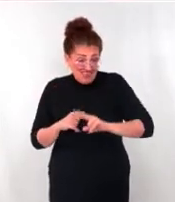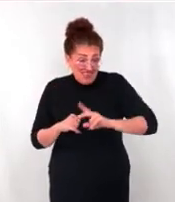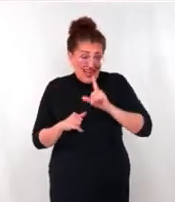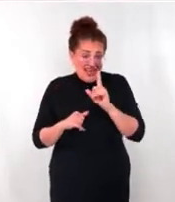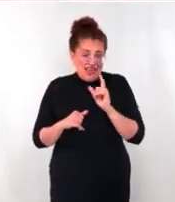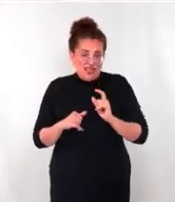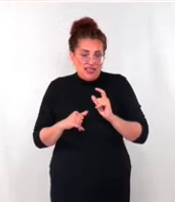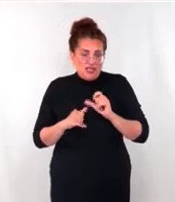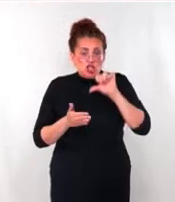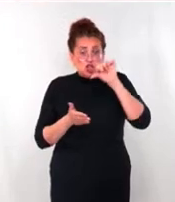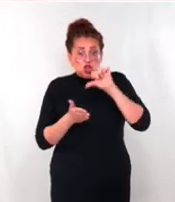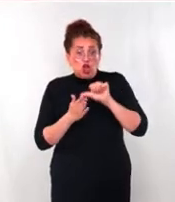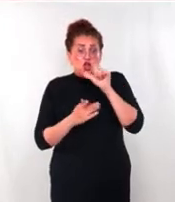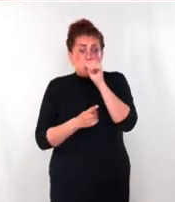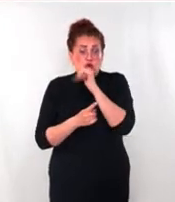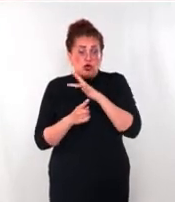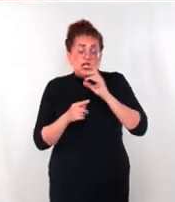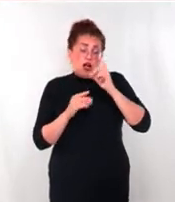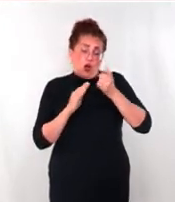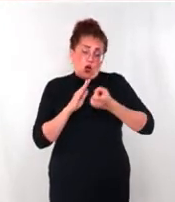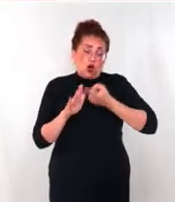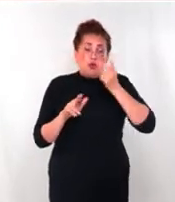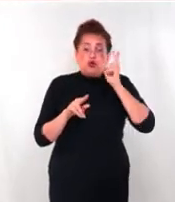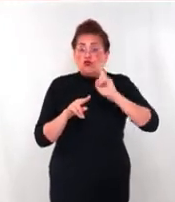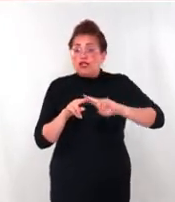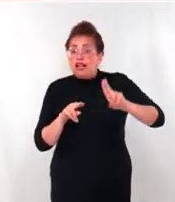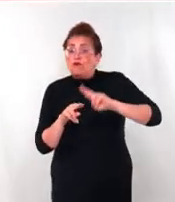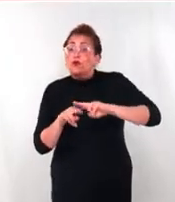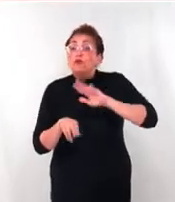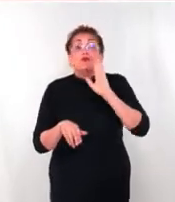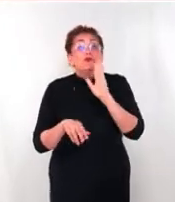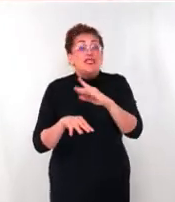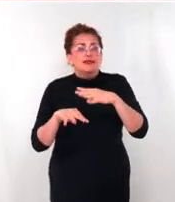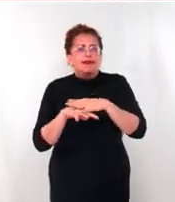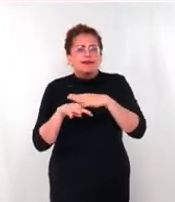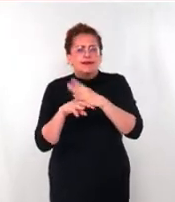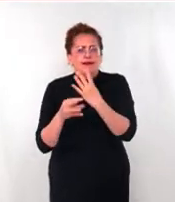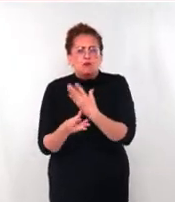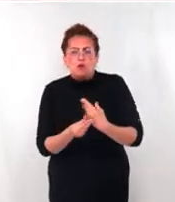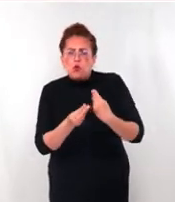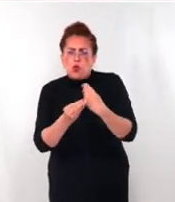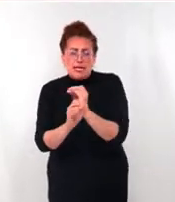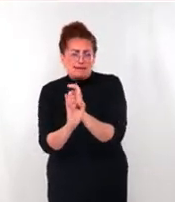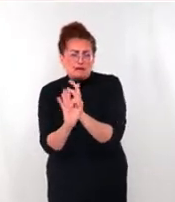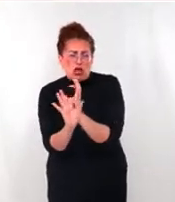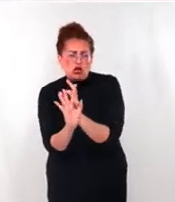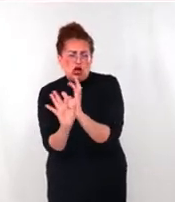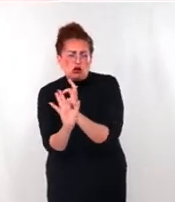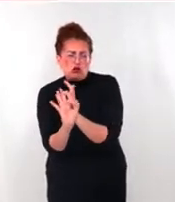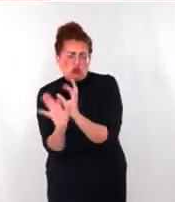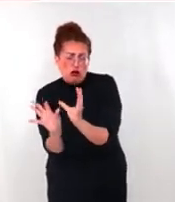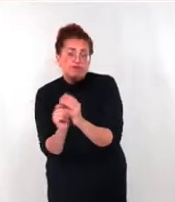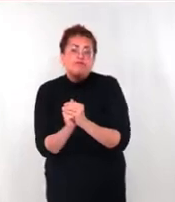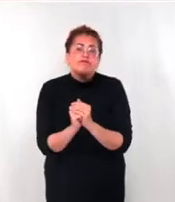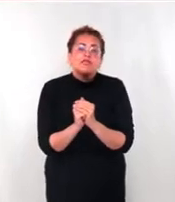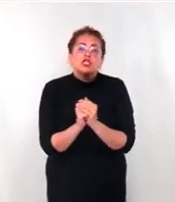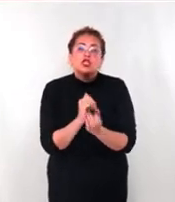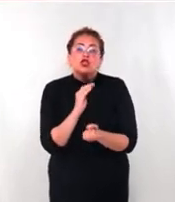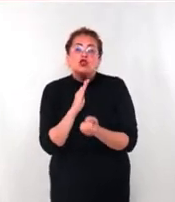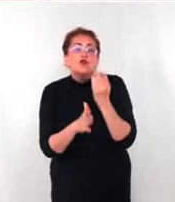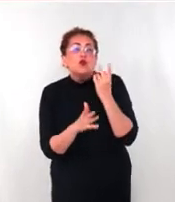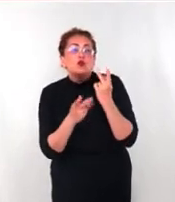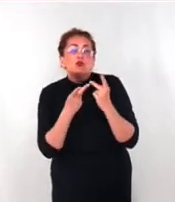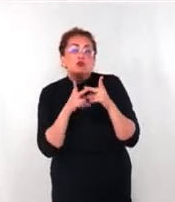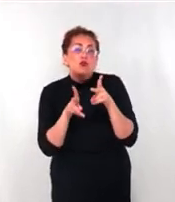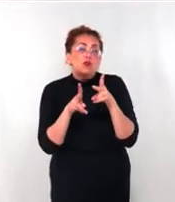aucun centre social dans les quartiers populaires, ni mis en œuvre aucun nouvel équipement public